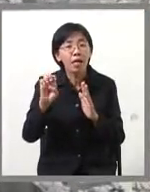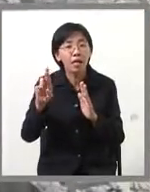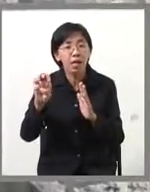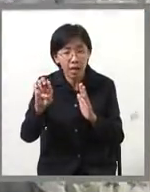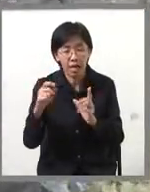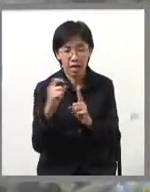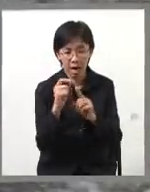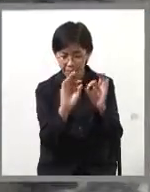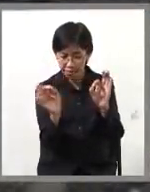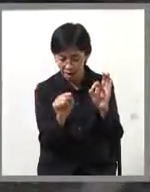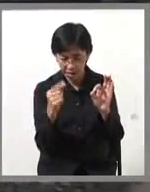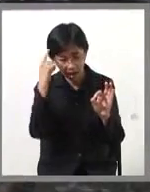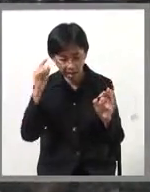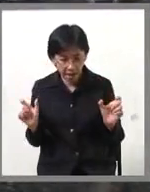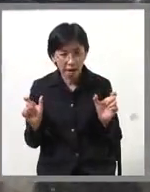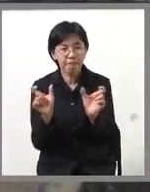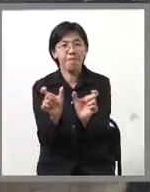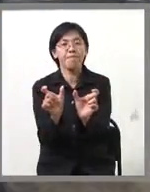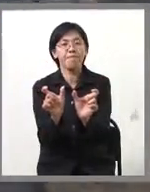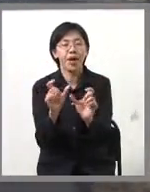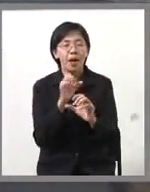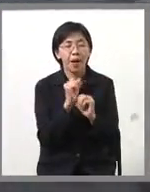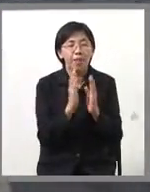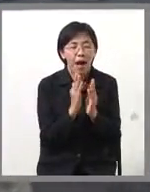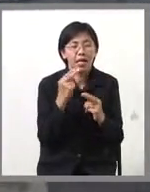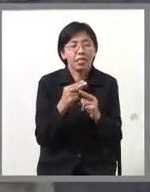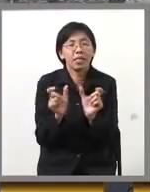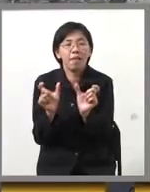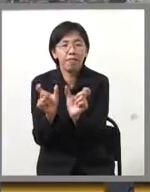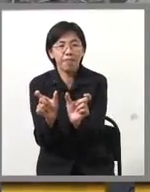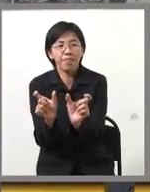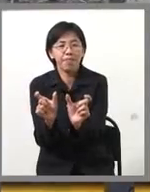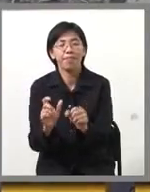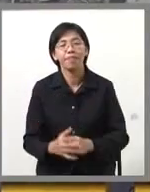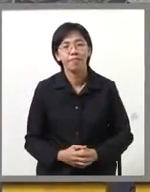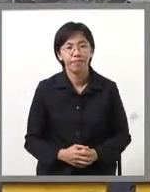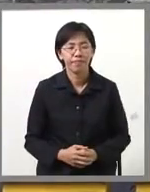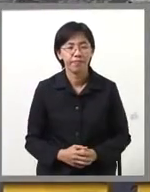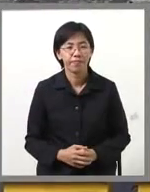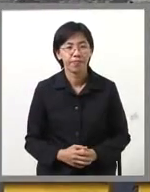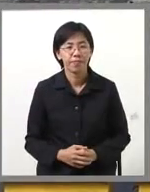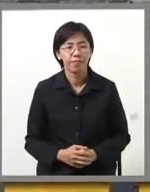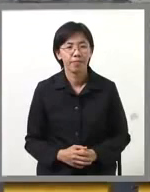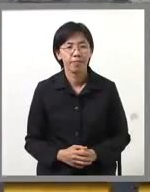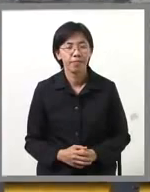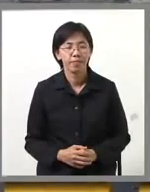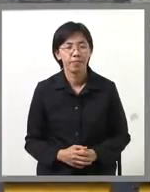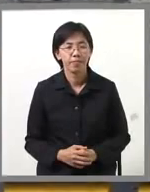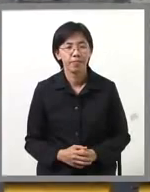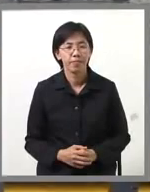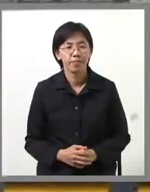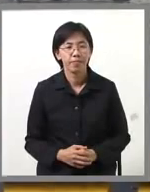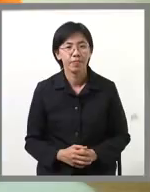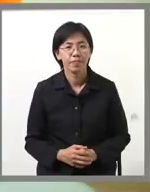ณนั้นด้วยแล้วก็มารวมกันเป็นพระพุทธปุตยคีรีศรีสุวรรณภูมิมันก็บรรจบ